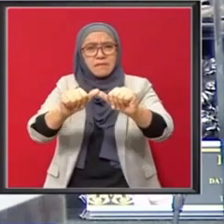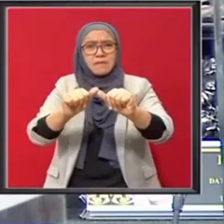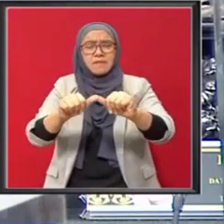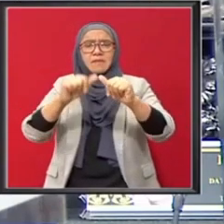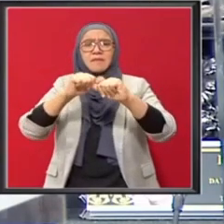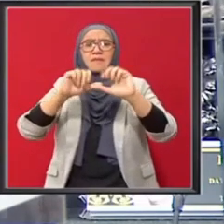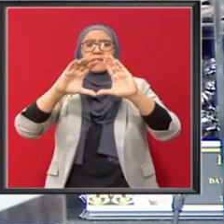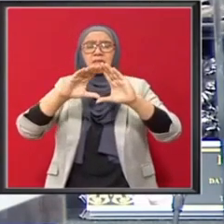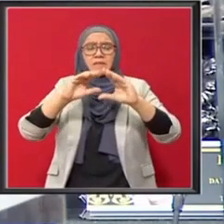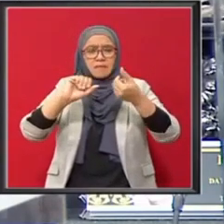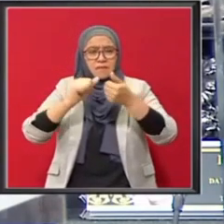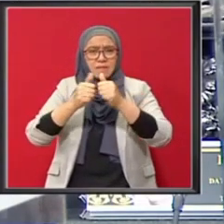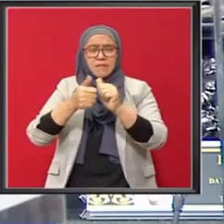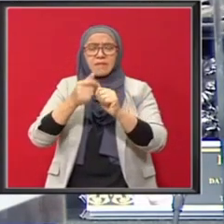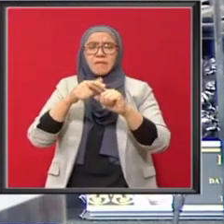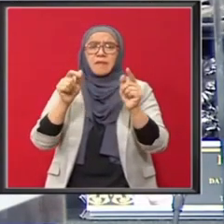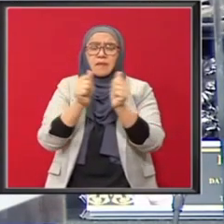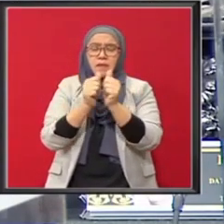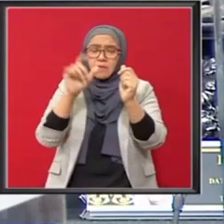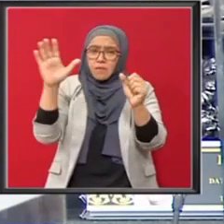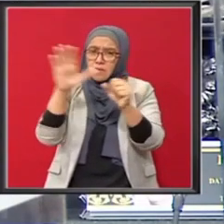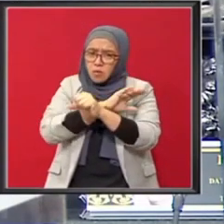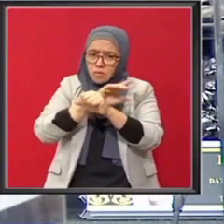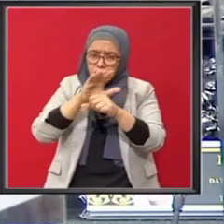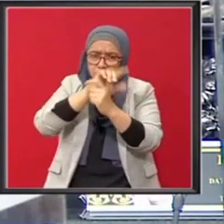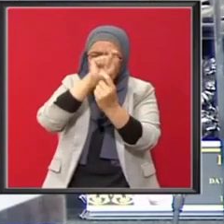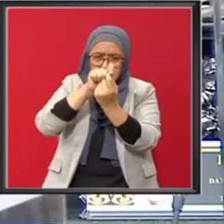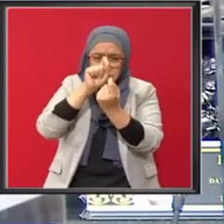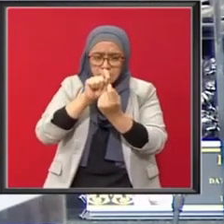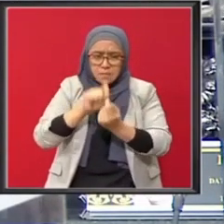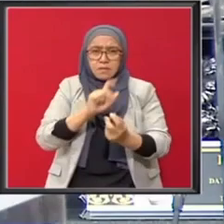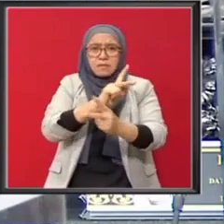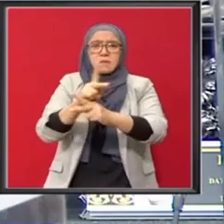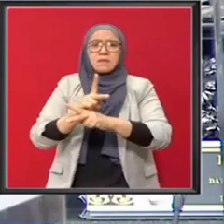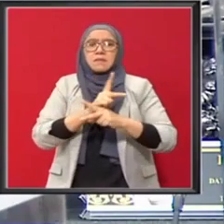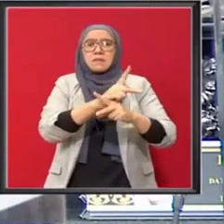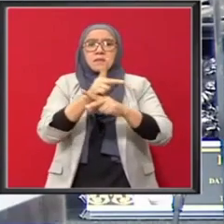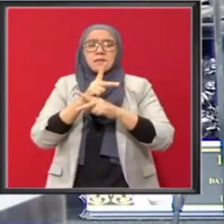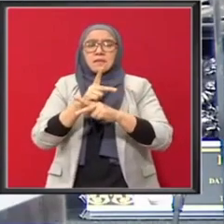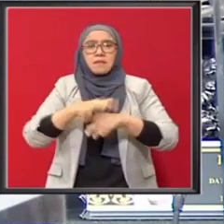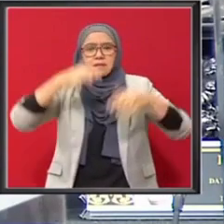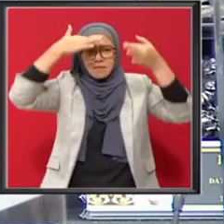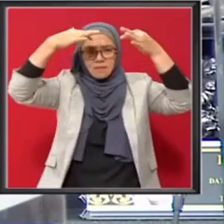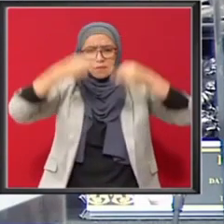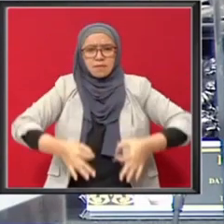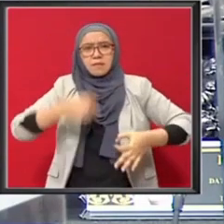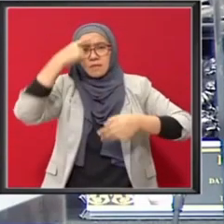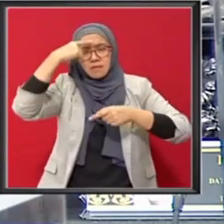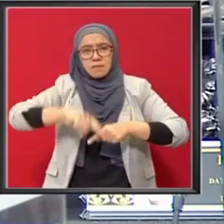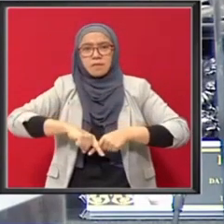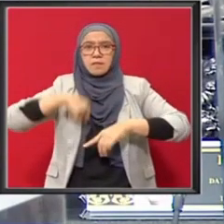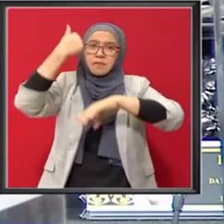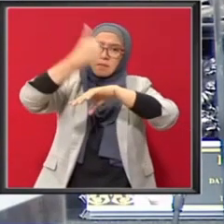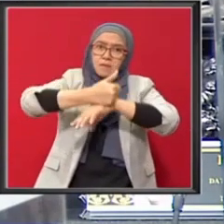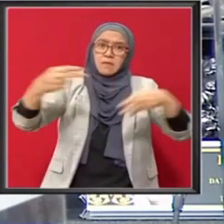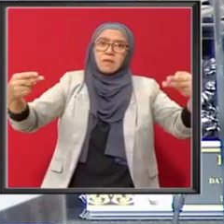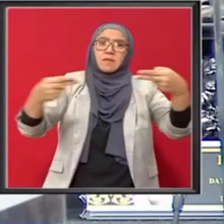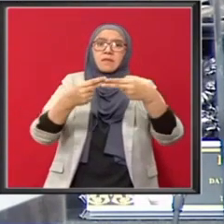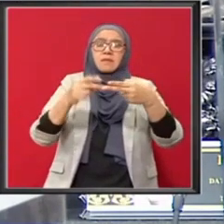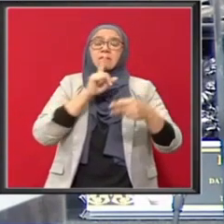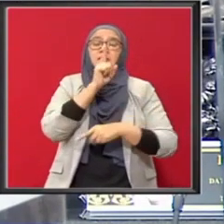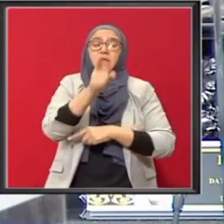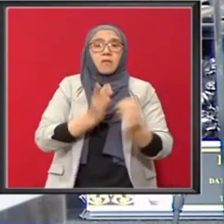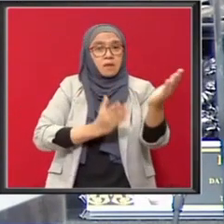penuh teliti dan berhati-hati keputusan untuk menjalinkan hubungan diplomatik dengan mana-mana negara adalah merupakan hak mutlak